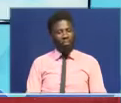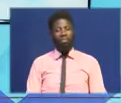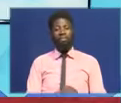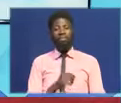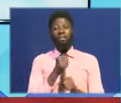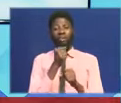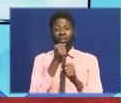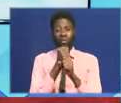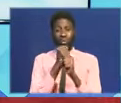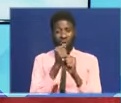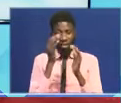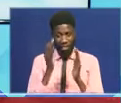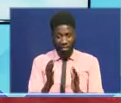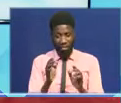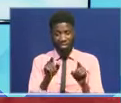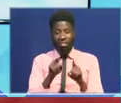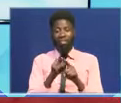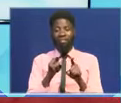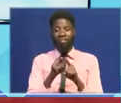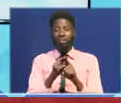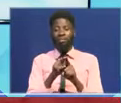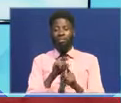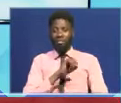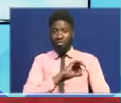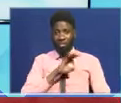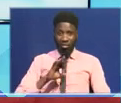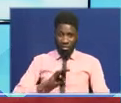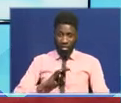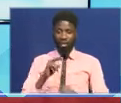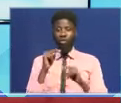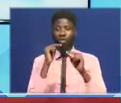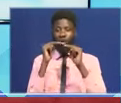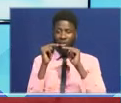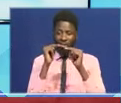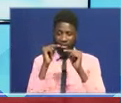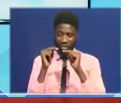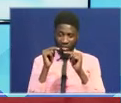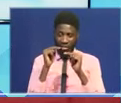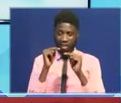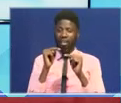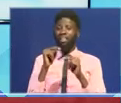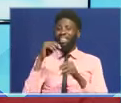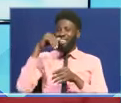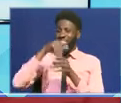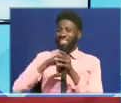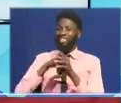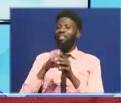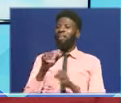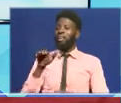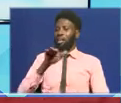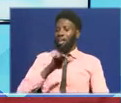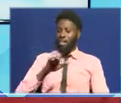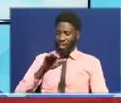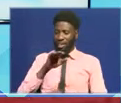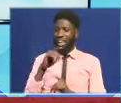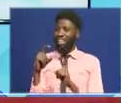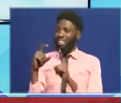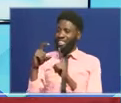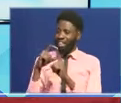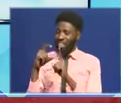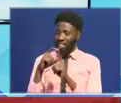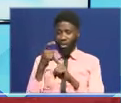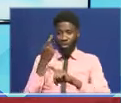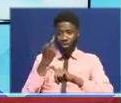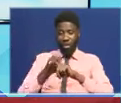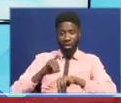Wafanyakazi na wasimamizi wa hoteli ya Pinewood Beach Resort na spa huko Diani, kaunti ya Kwale wanatafuta haki miezi